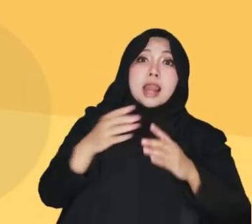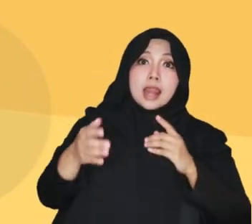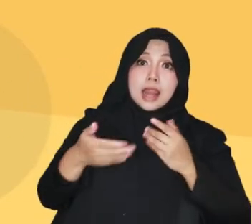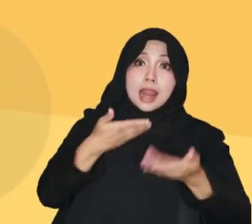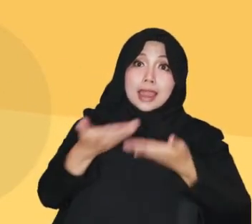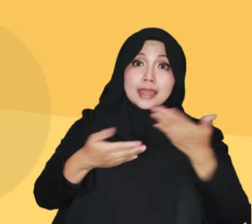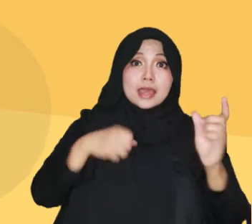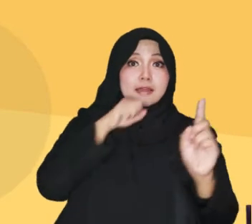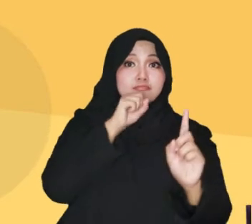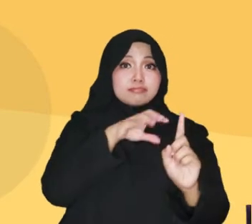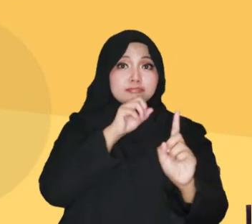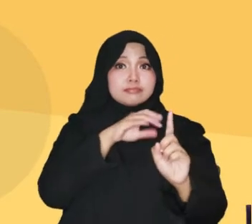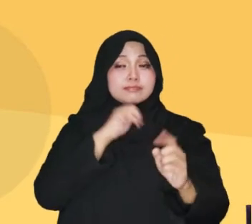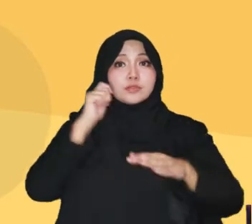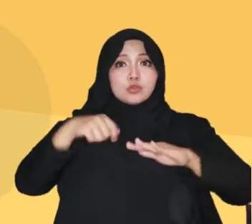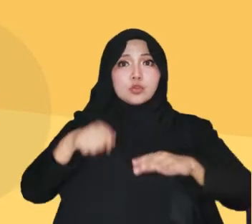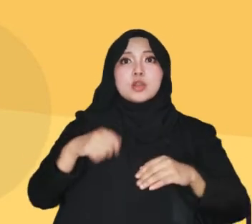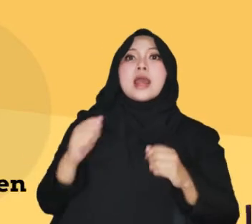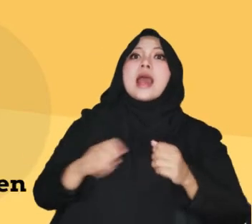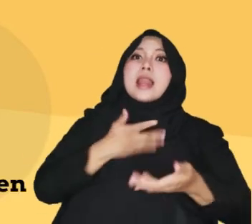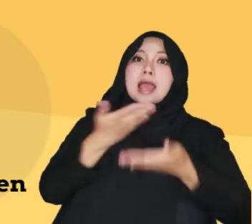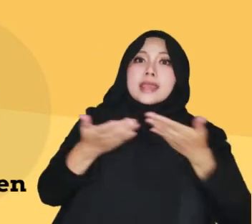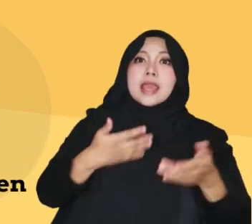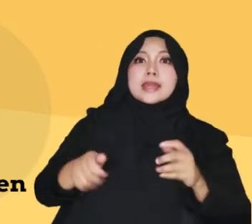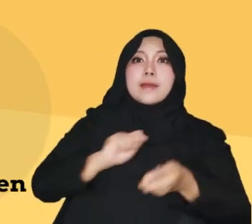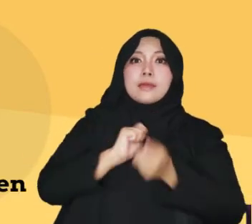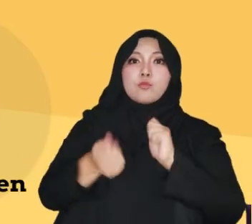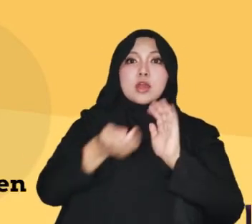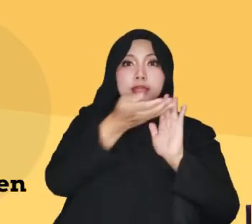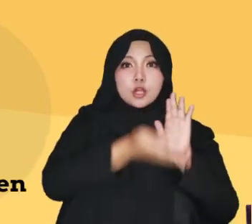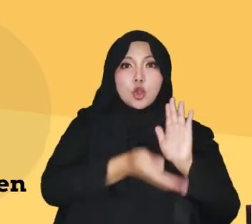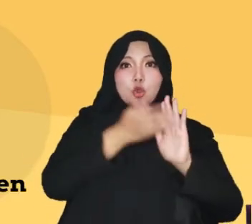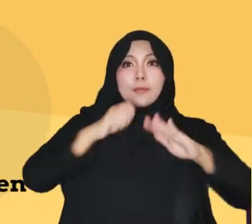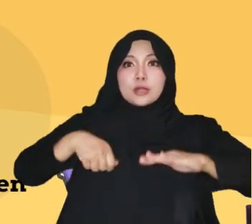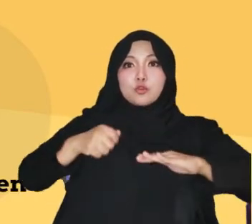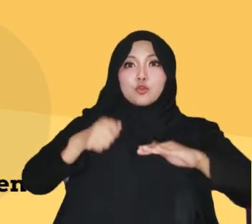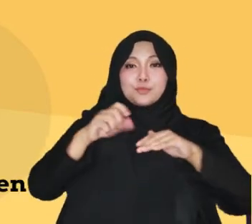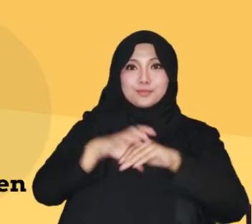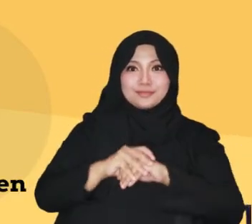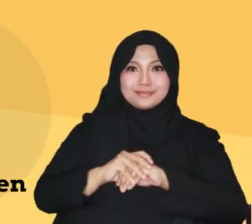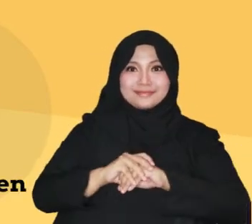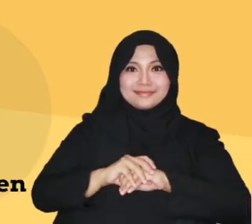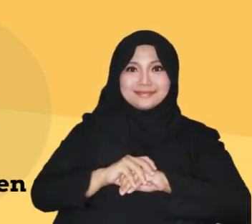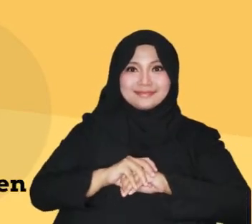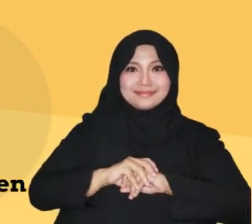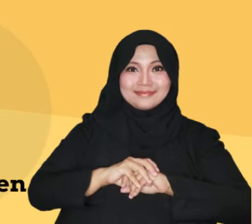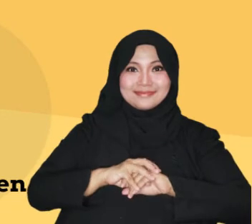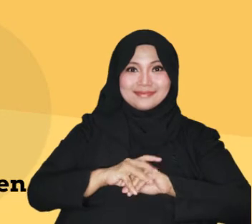layanan advis hukum, serta layanan pembuatan dokumen hukum.